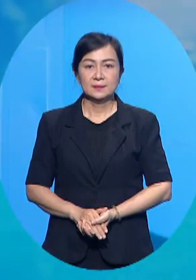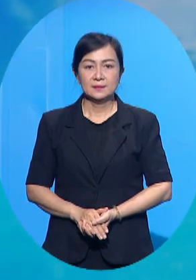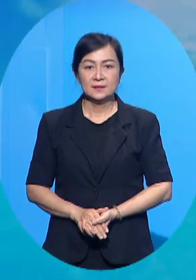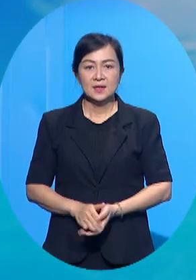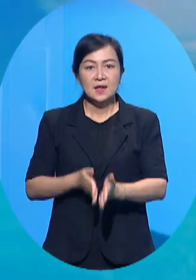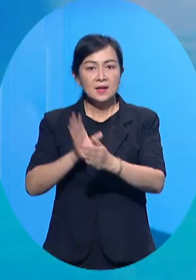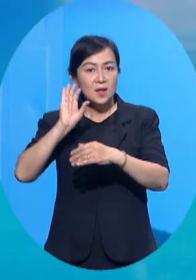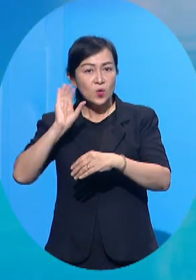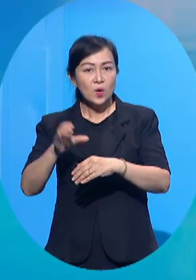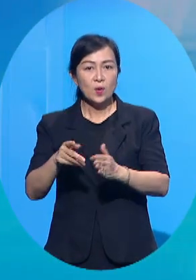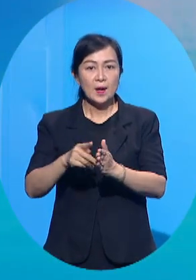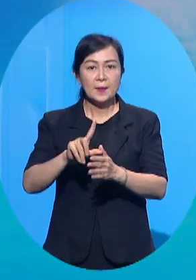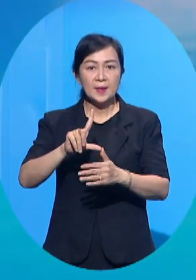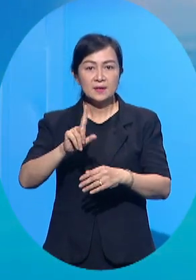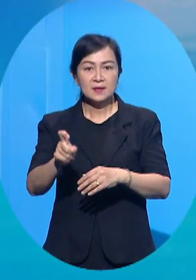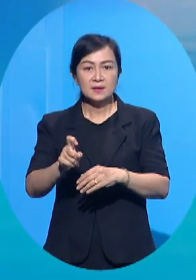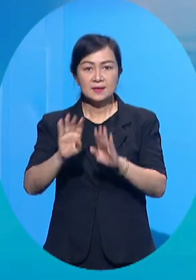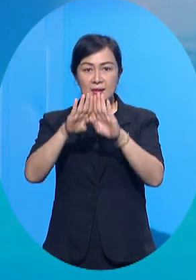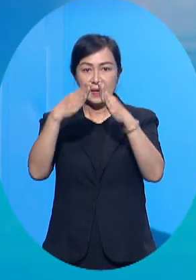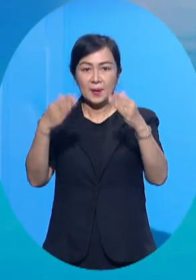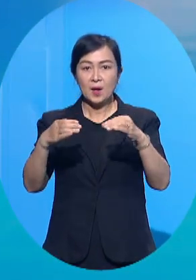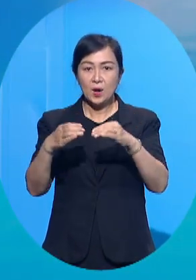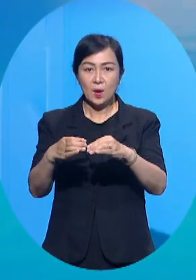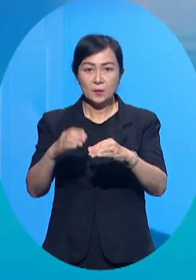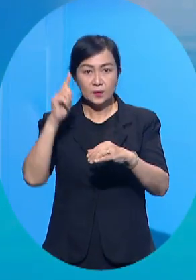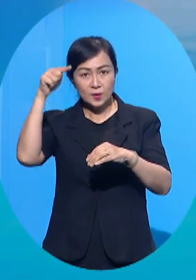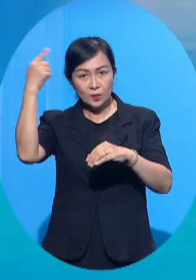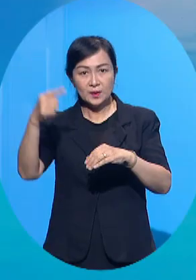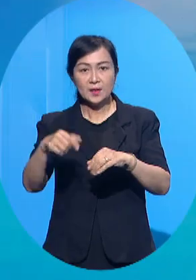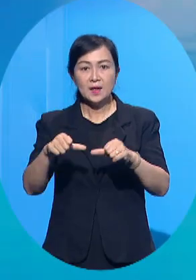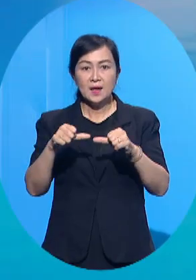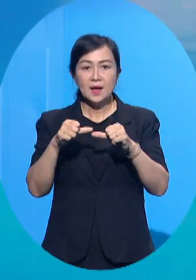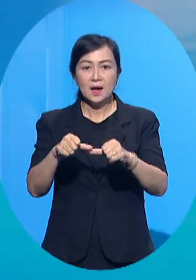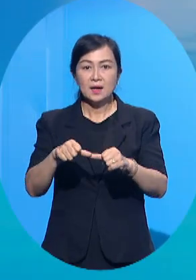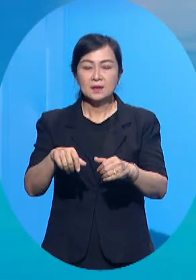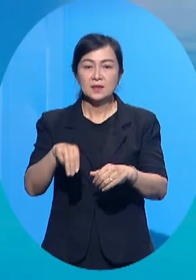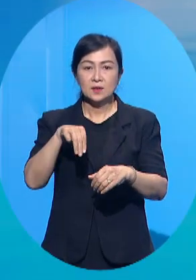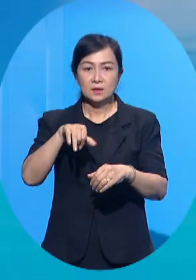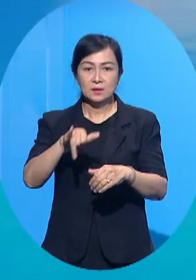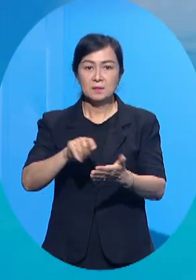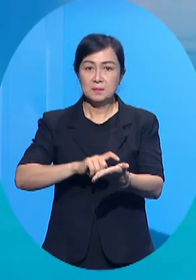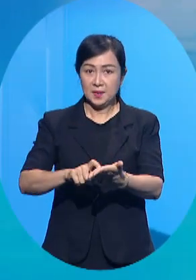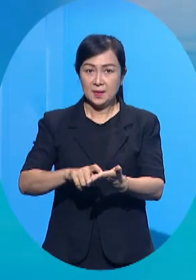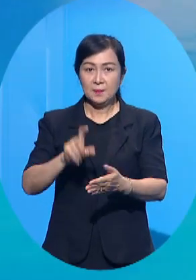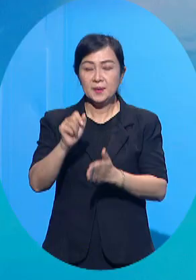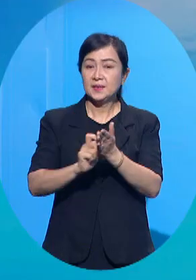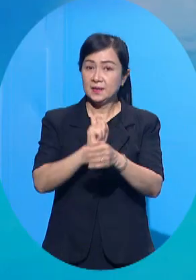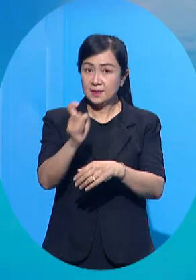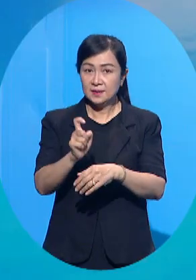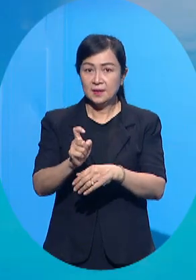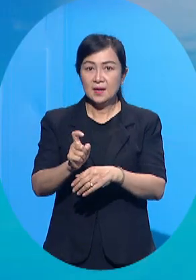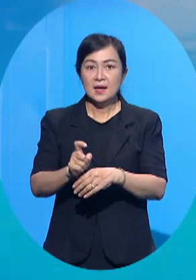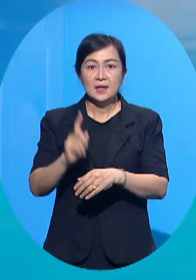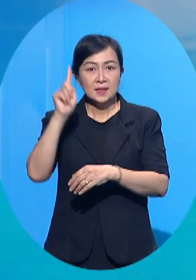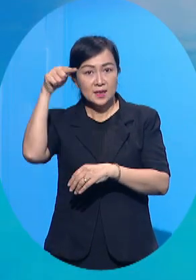Đạ hệ đồng Liên học quốc khóa 79 chính thức khai mạt phiên họp toàn thể đầu tiên tại trụ sở Liên học quốc ở New York Mỹ hôm 10 tháng 9 theo